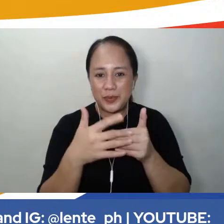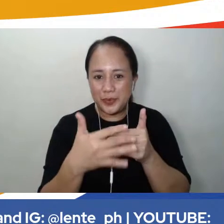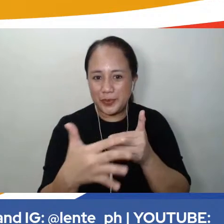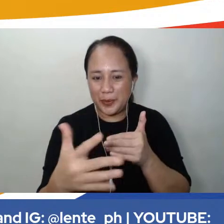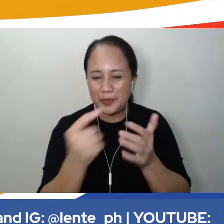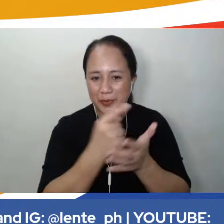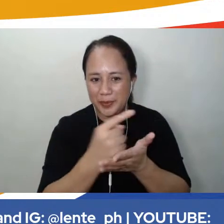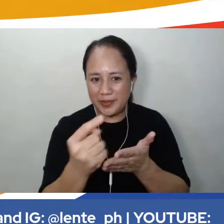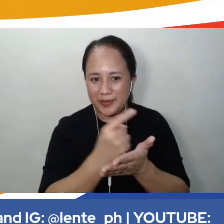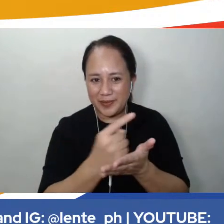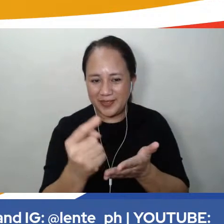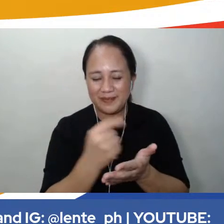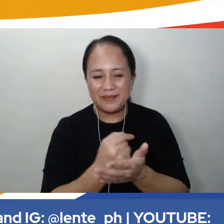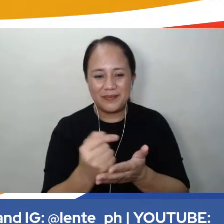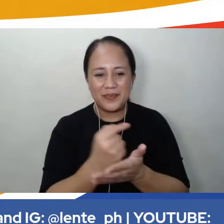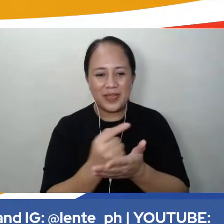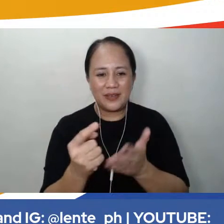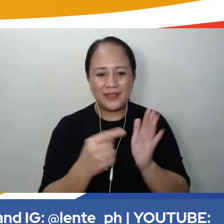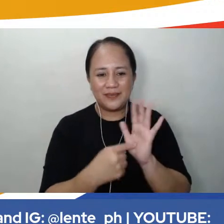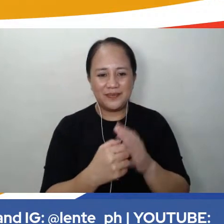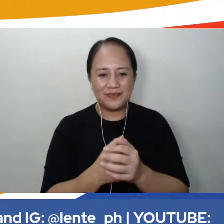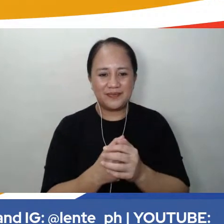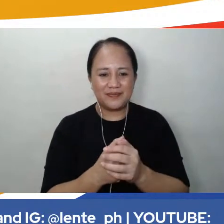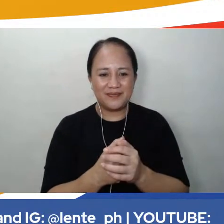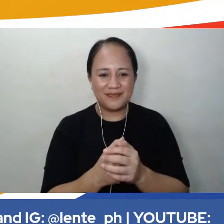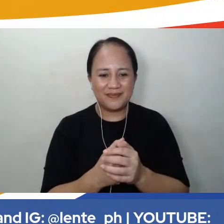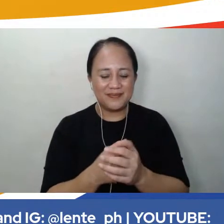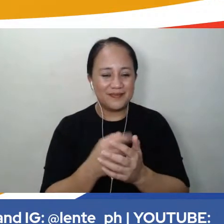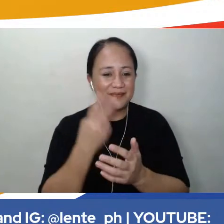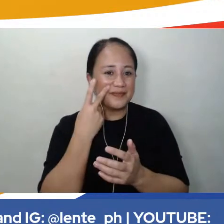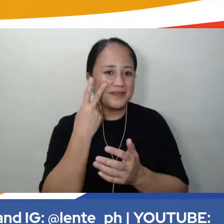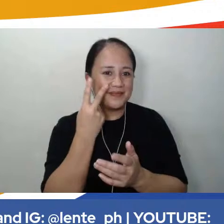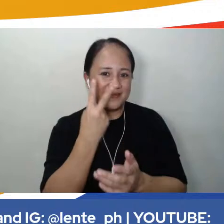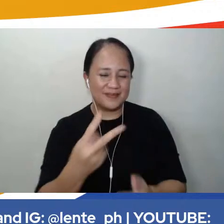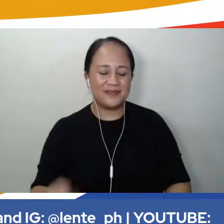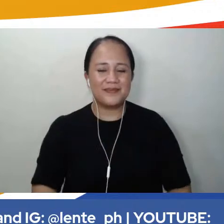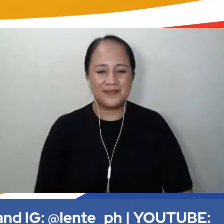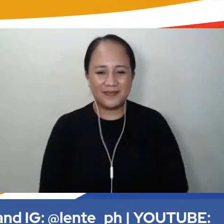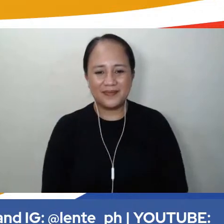natin sa ating pong show. Let's watch this.